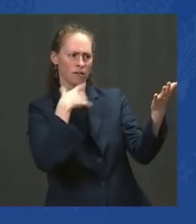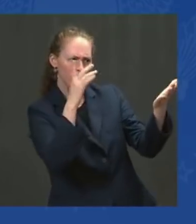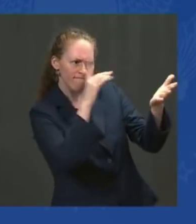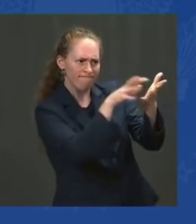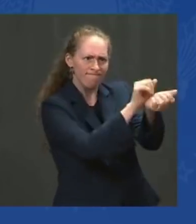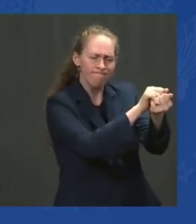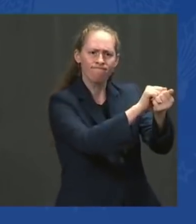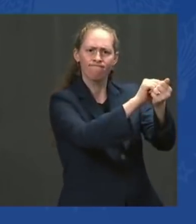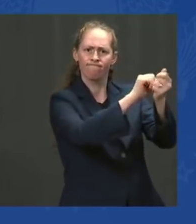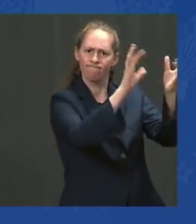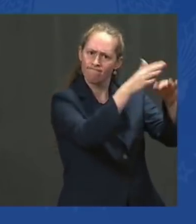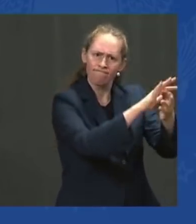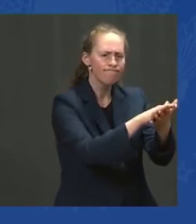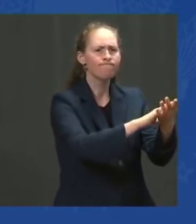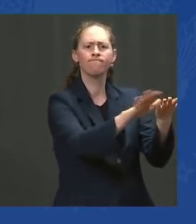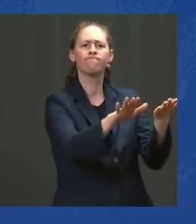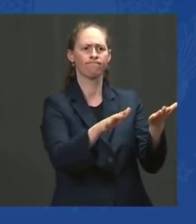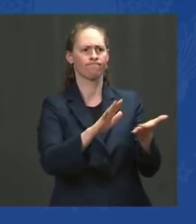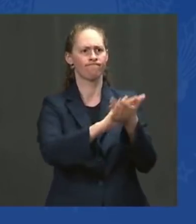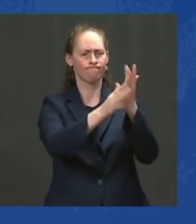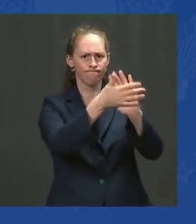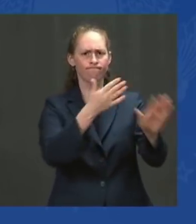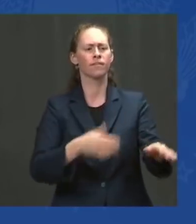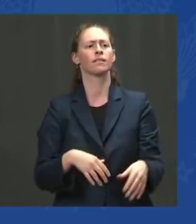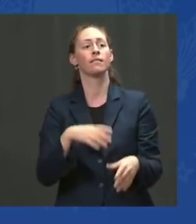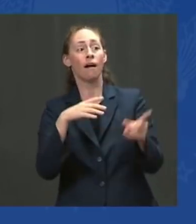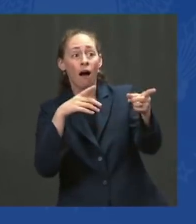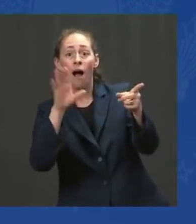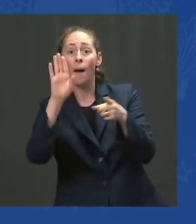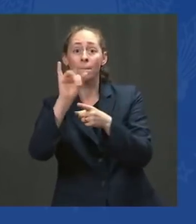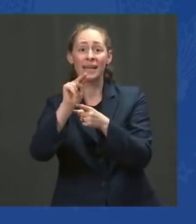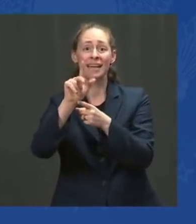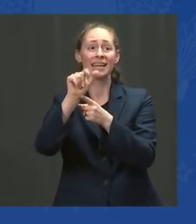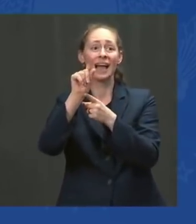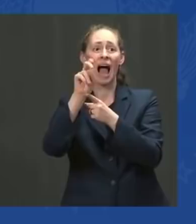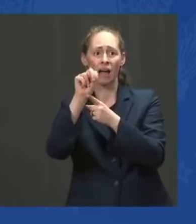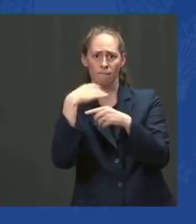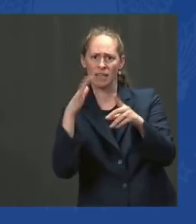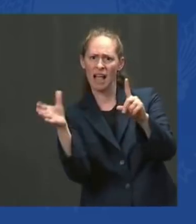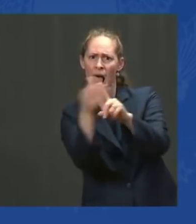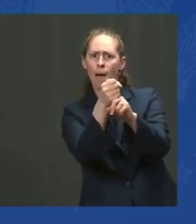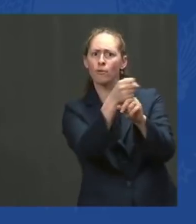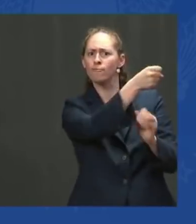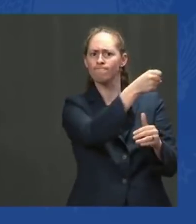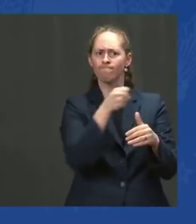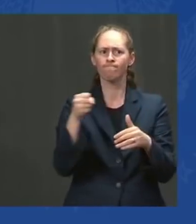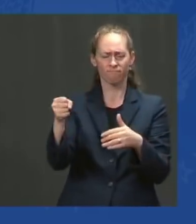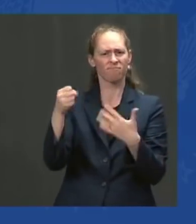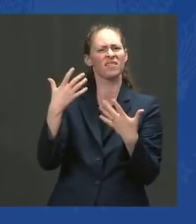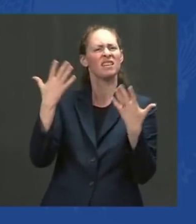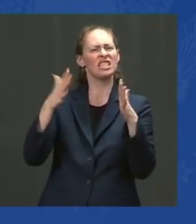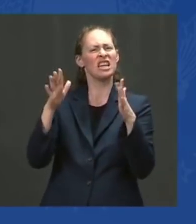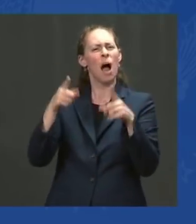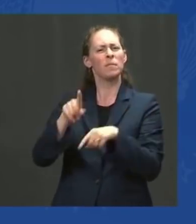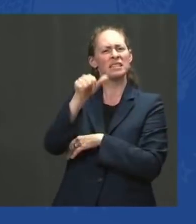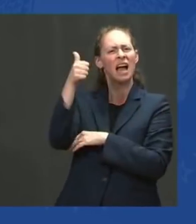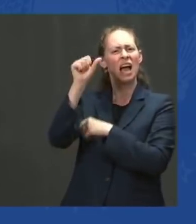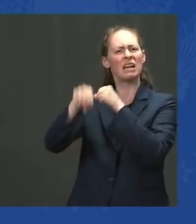利班政权，将其推翻，扶持自己的政权，同时也把整个